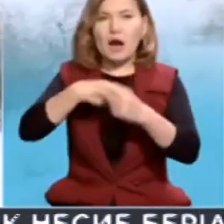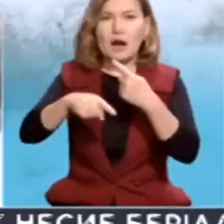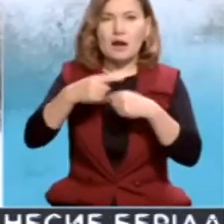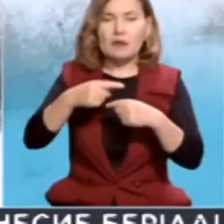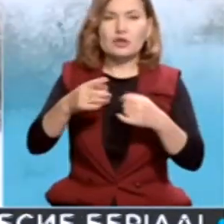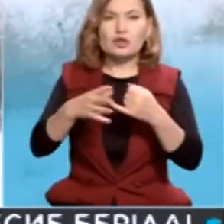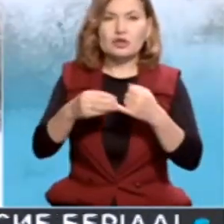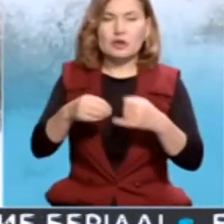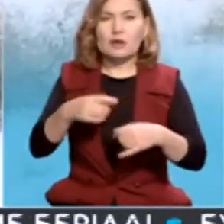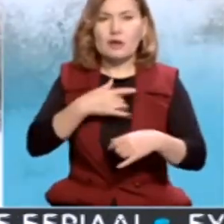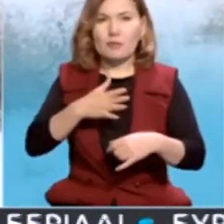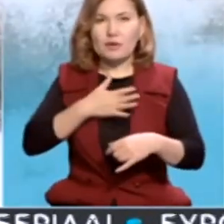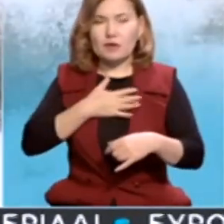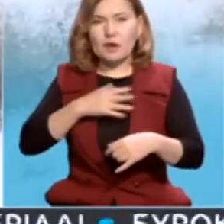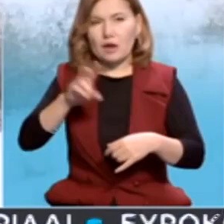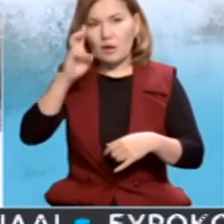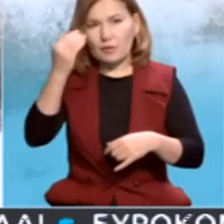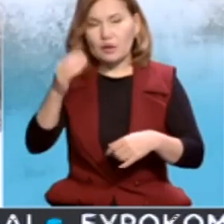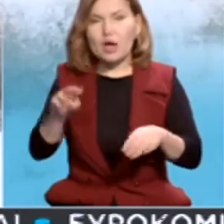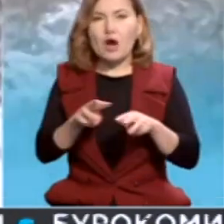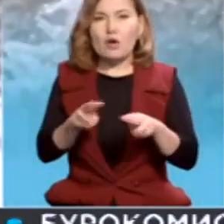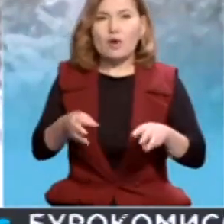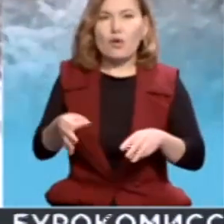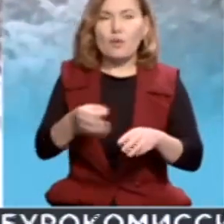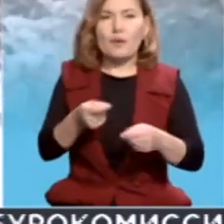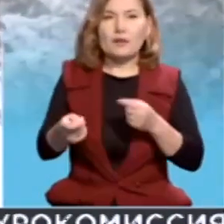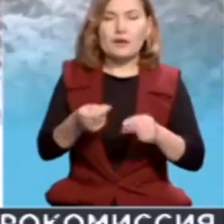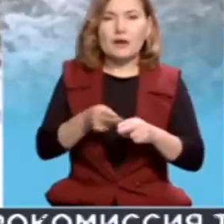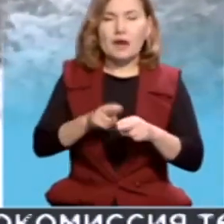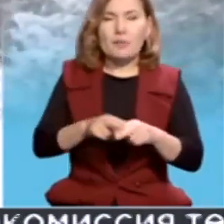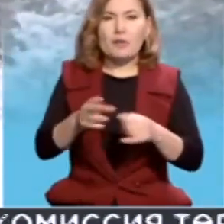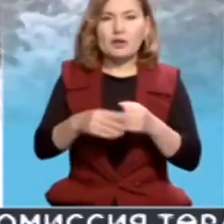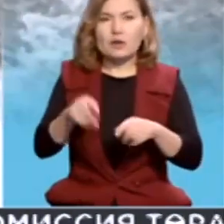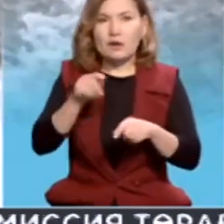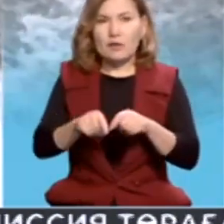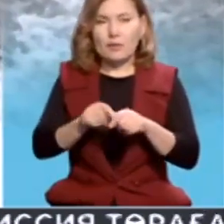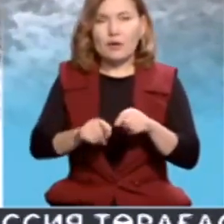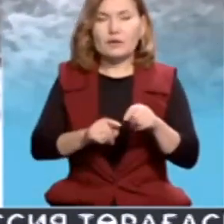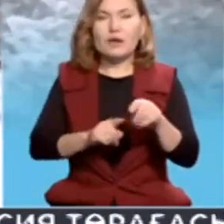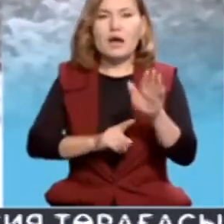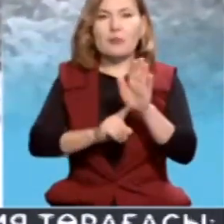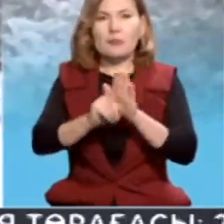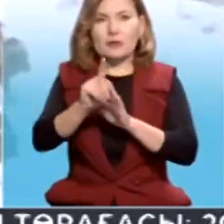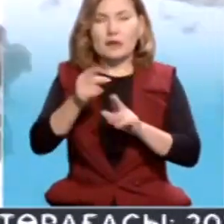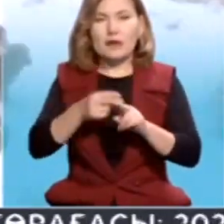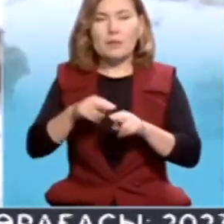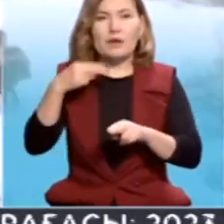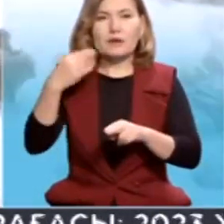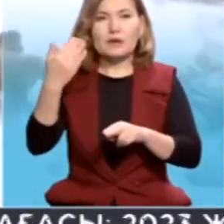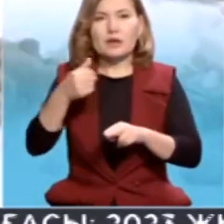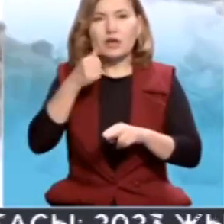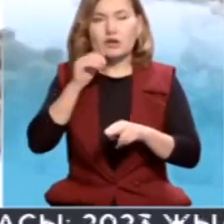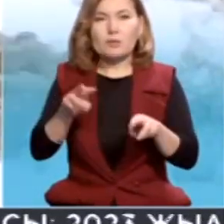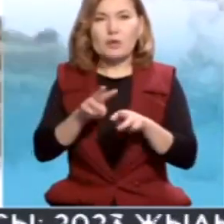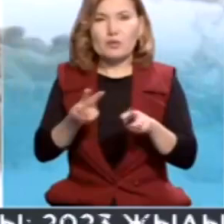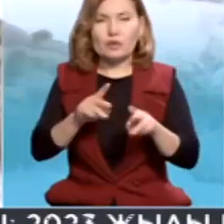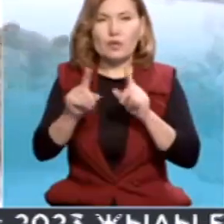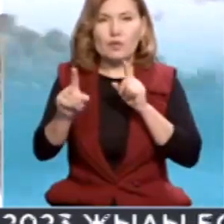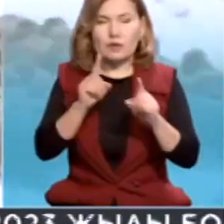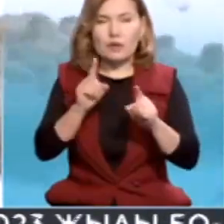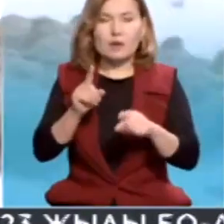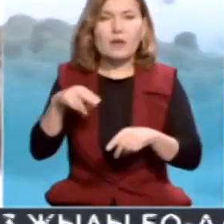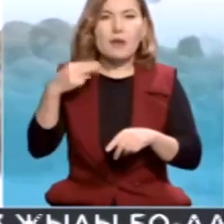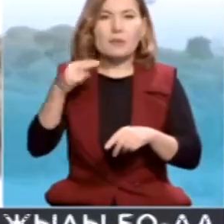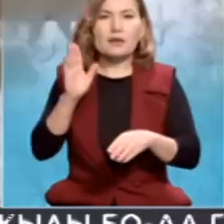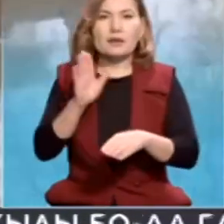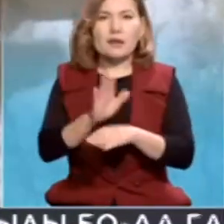жерлерді бөліп тарату үшін үкімет пен облыс әкімдіктері бірлесіп мониторинг картасын әзірлемек. Президент кешегі үкімет отырысында осындай тапсырма берді.